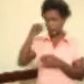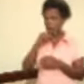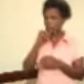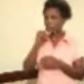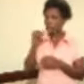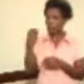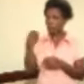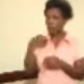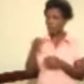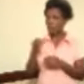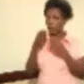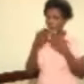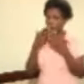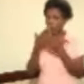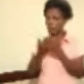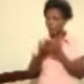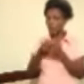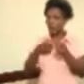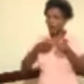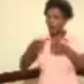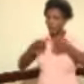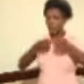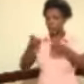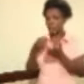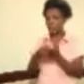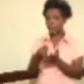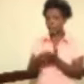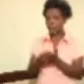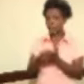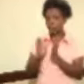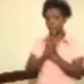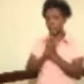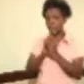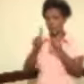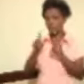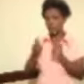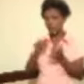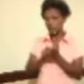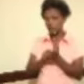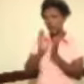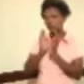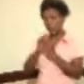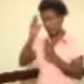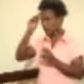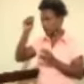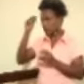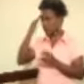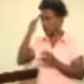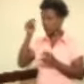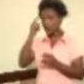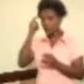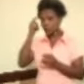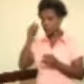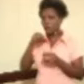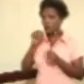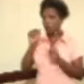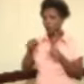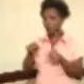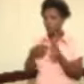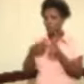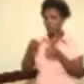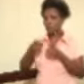tout à fait un très bon gestionnaire de ses propres avoirs financiers. Et que trois maisons que la banque